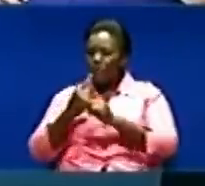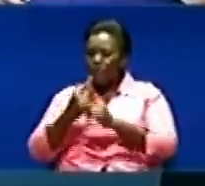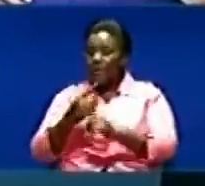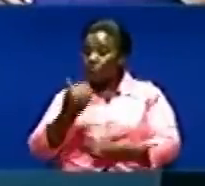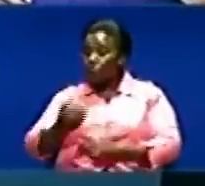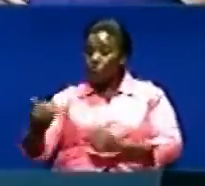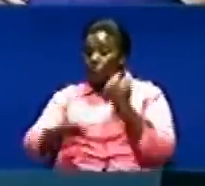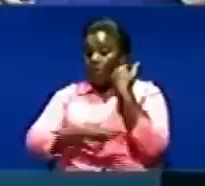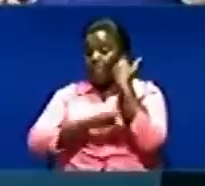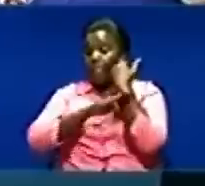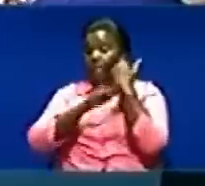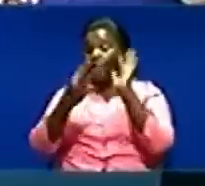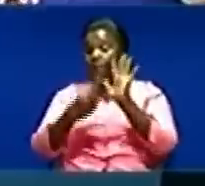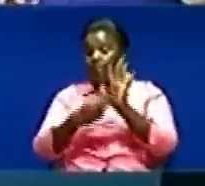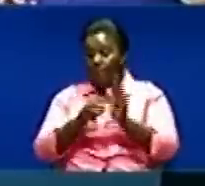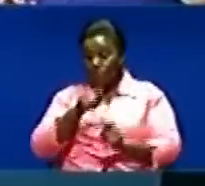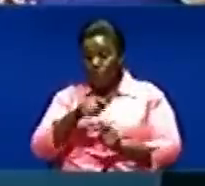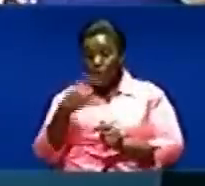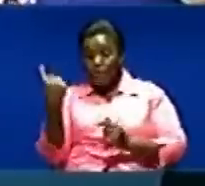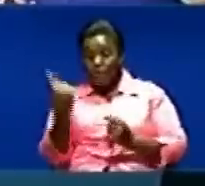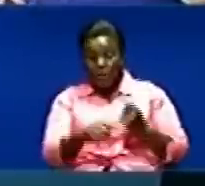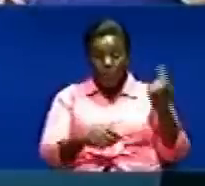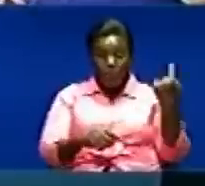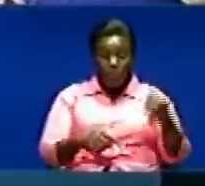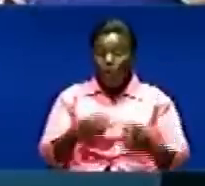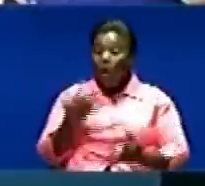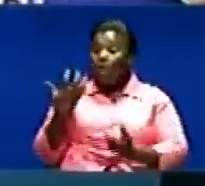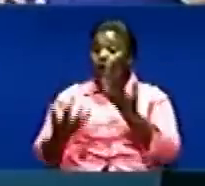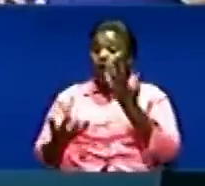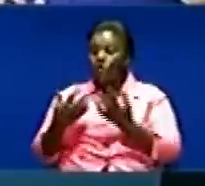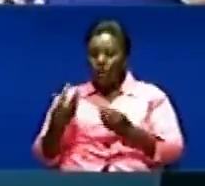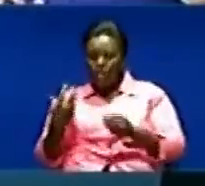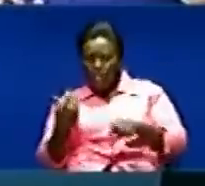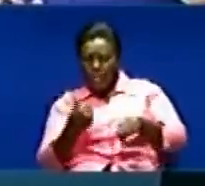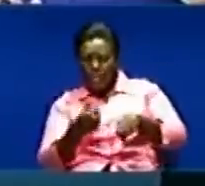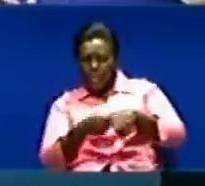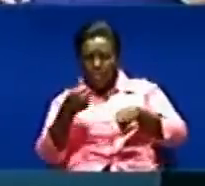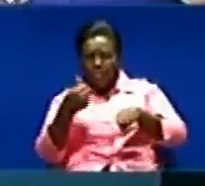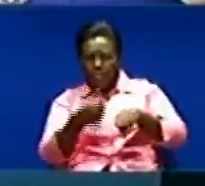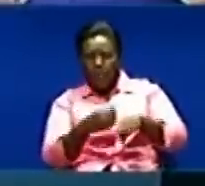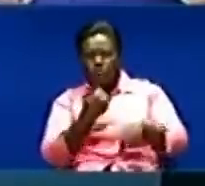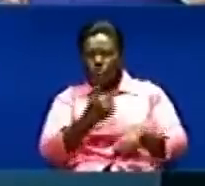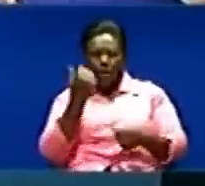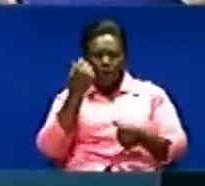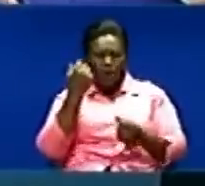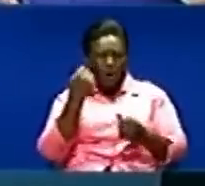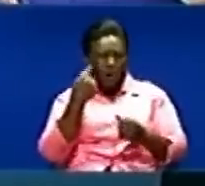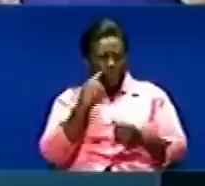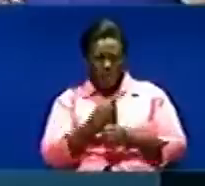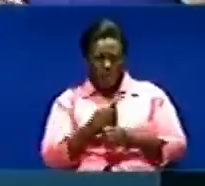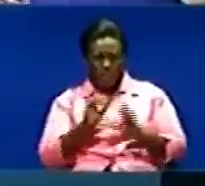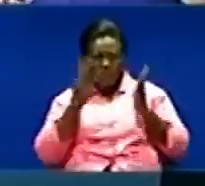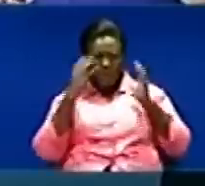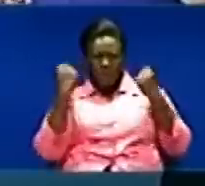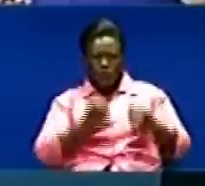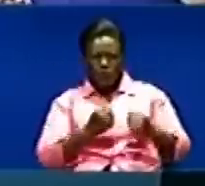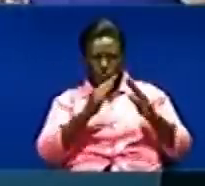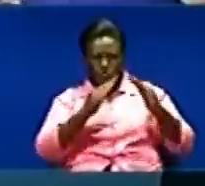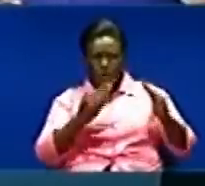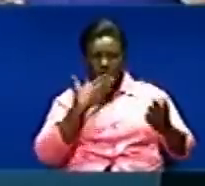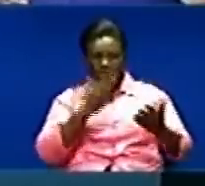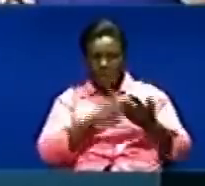8 ambaye amepigwa, amechomwa mpaka mtoto akamua kimbie nyumbani kwenda kuishi maisha mtaani. Maisha